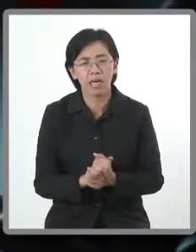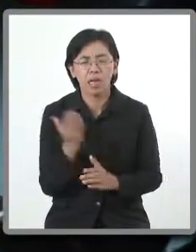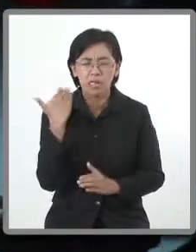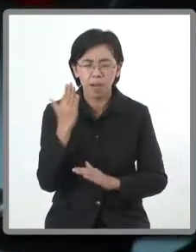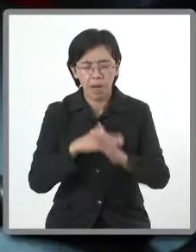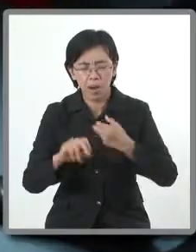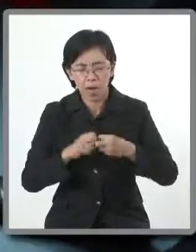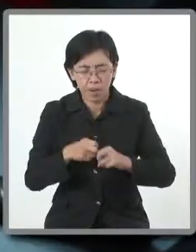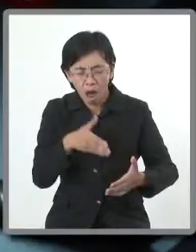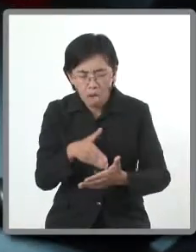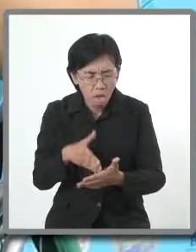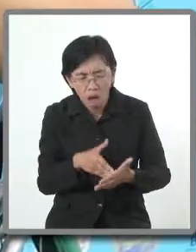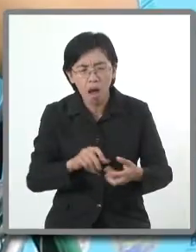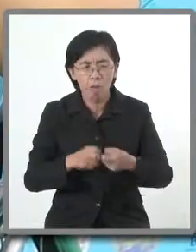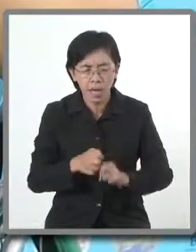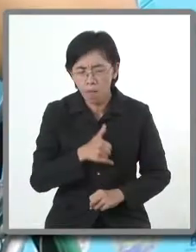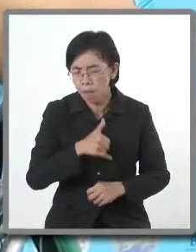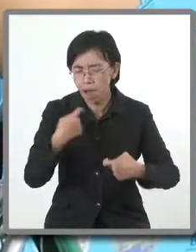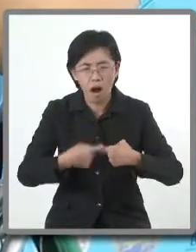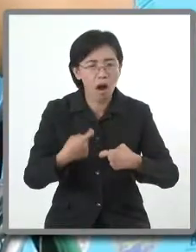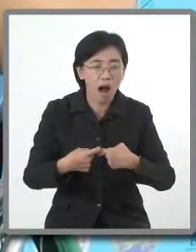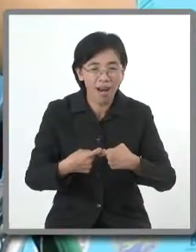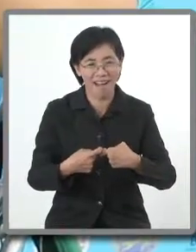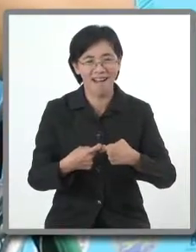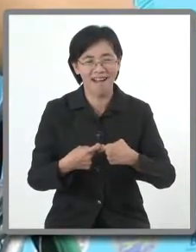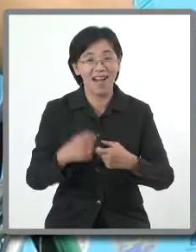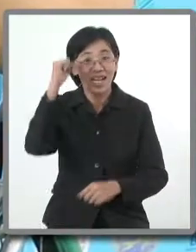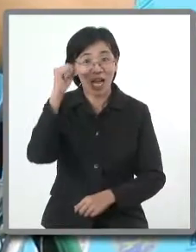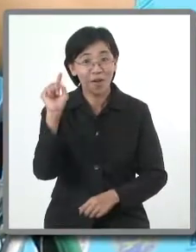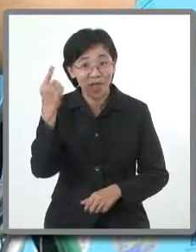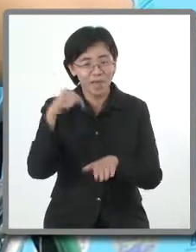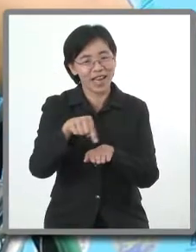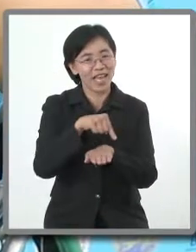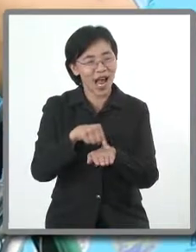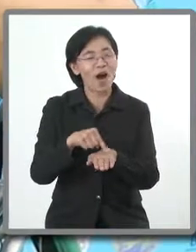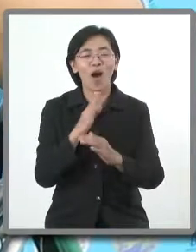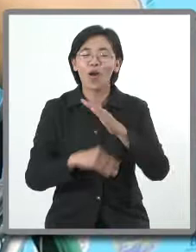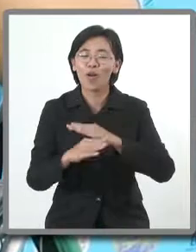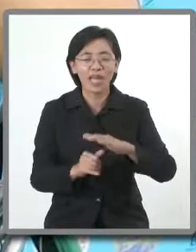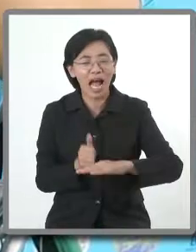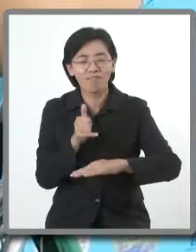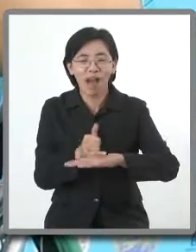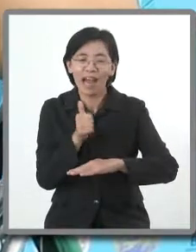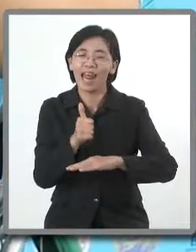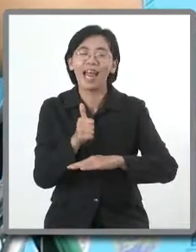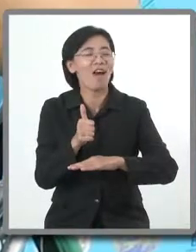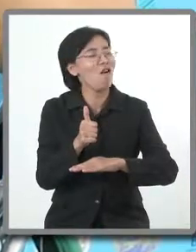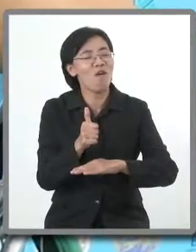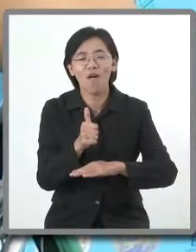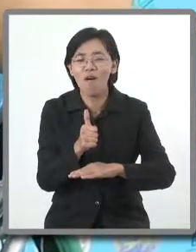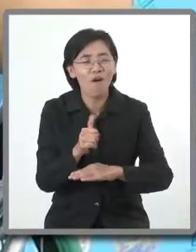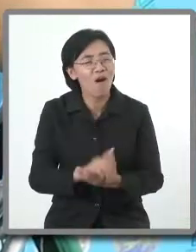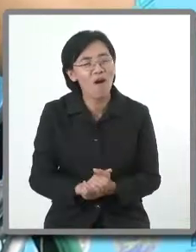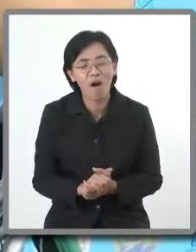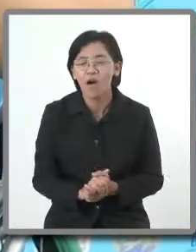เดินทางไปไหนมาไหนนะครับถ้ามีรถชานต่ำสามารถขึ้นได้ก็จะสามารถที่จะเดินทางไปตามสถาน